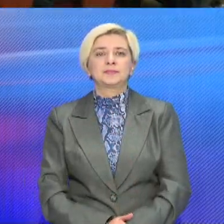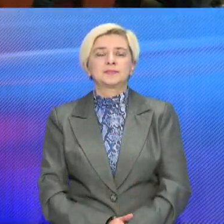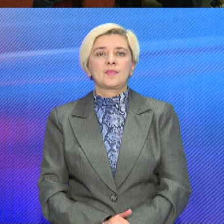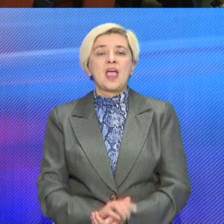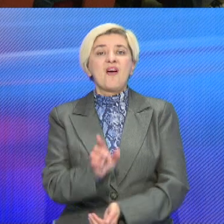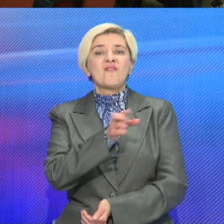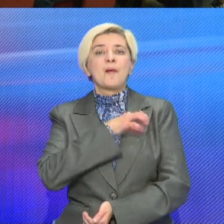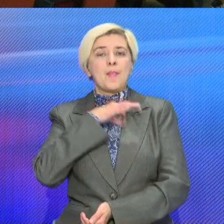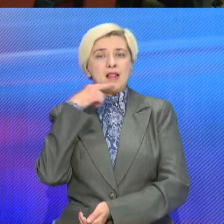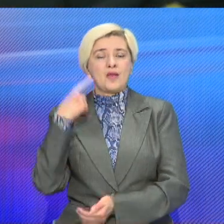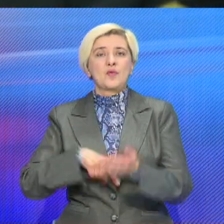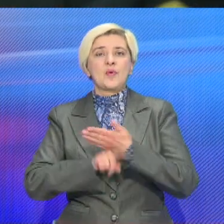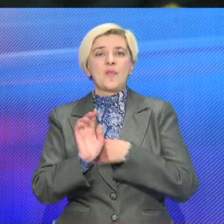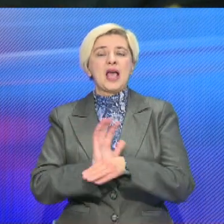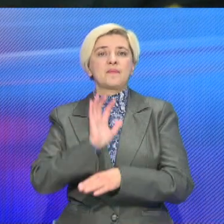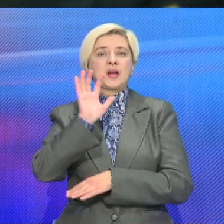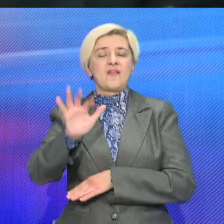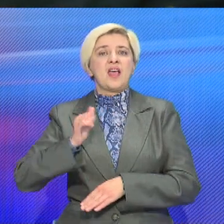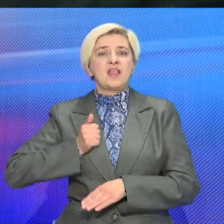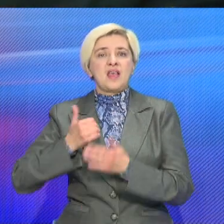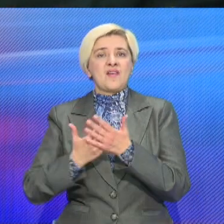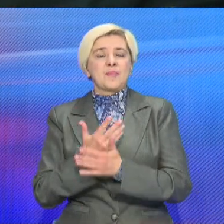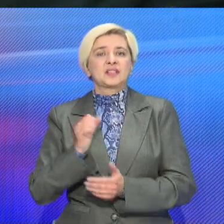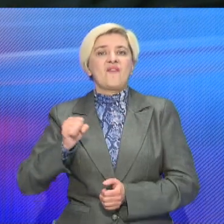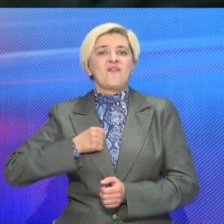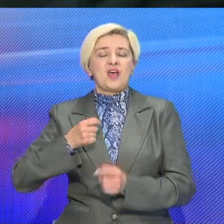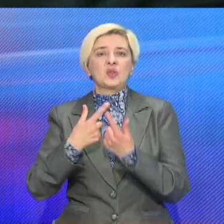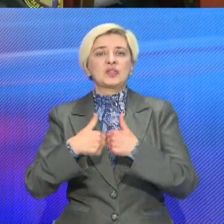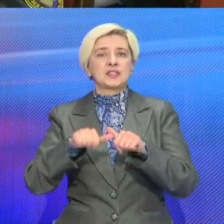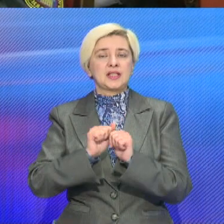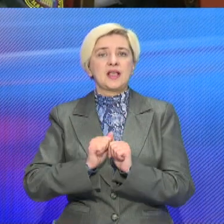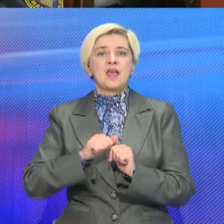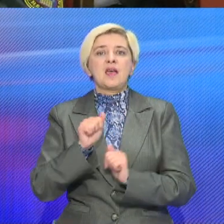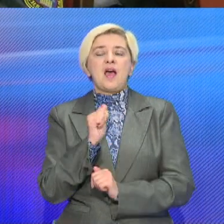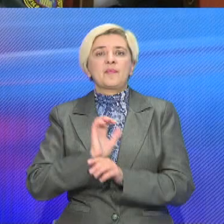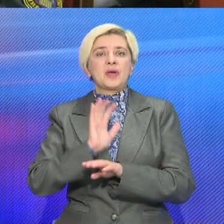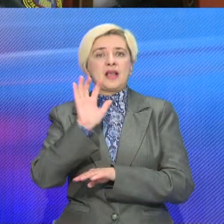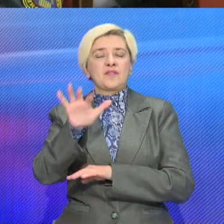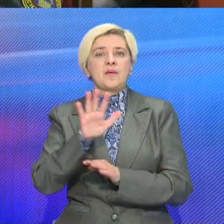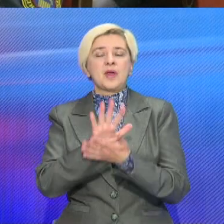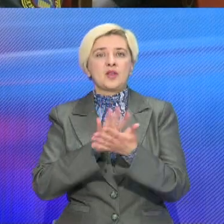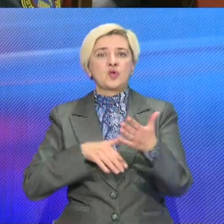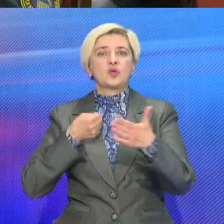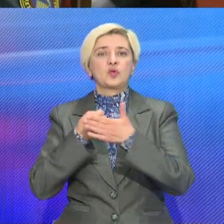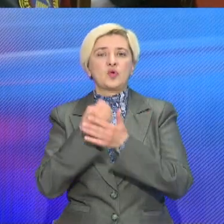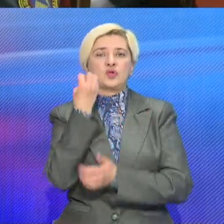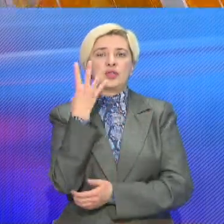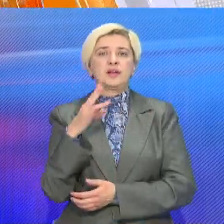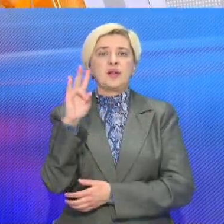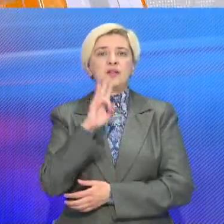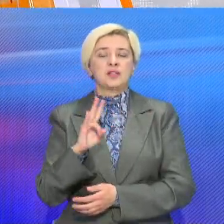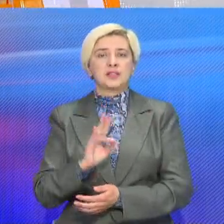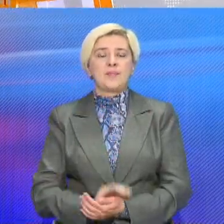У Білорусі починаються відправки новобранців в Збройні сили. Відправки зі зборних пунктів продовжаться по 14 листопада.